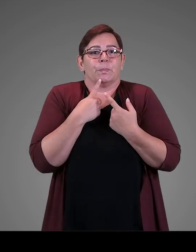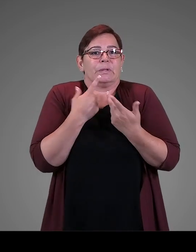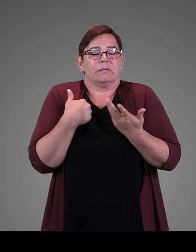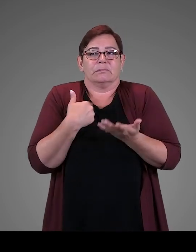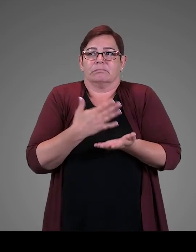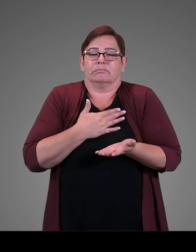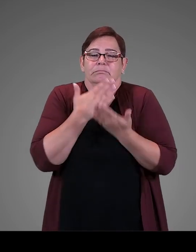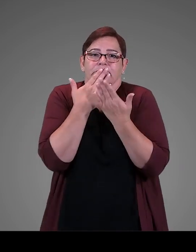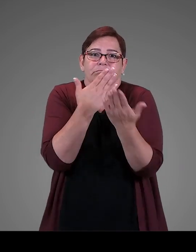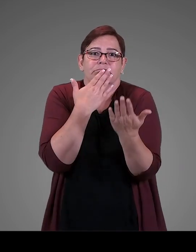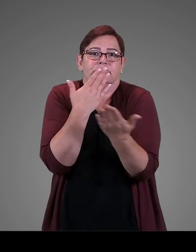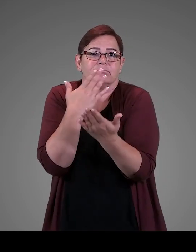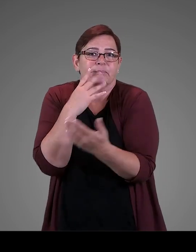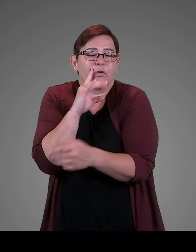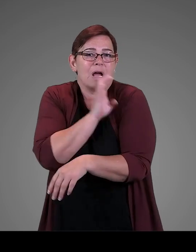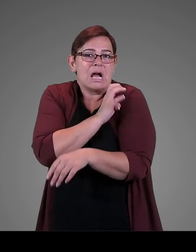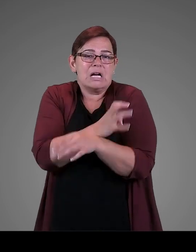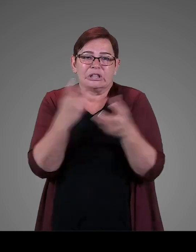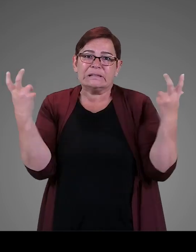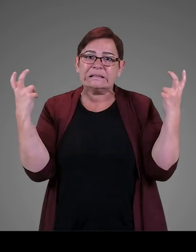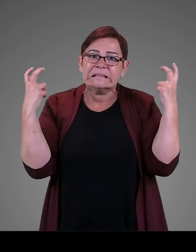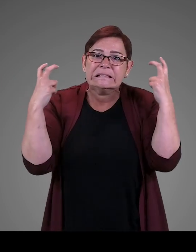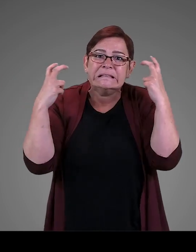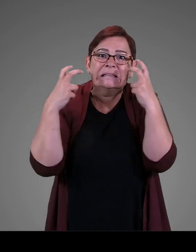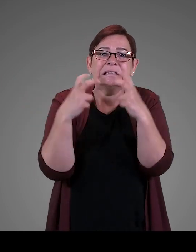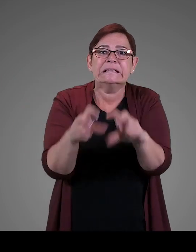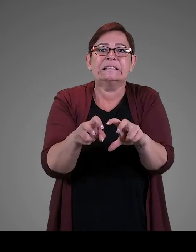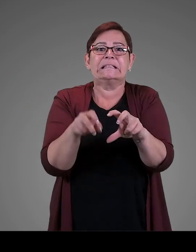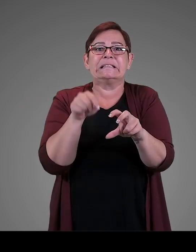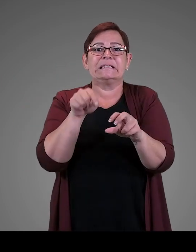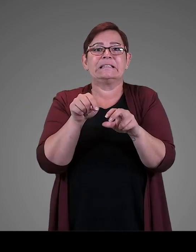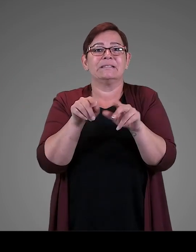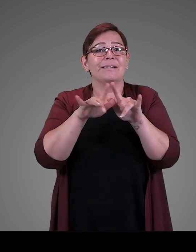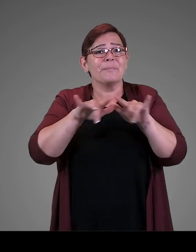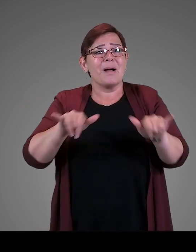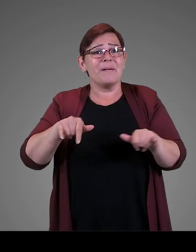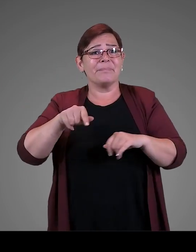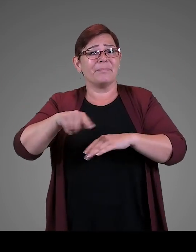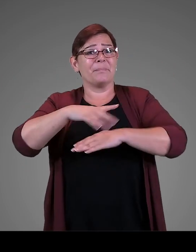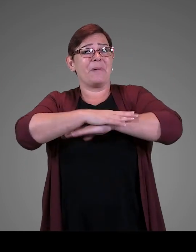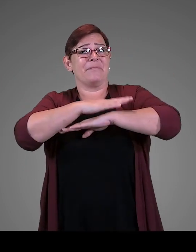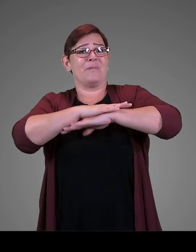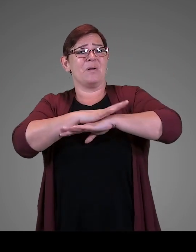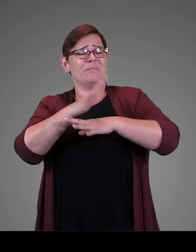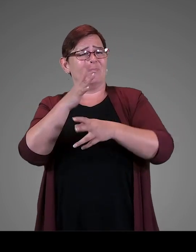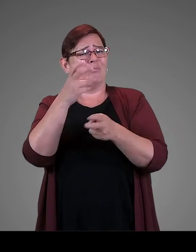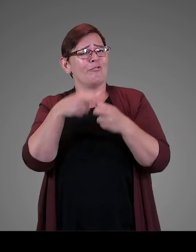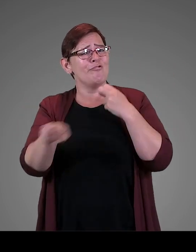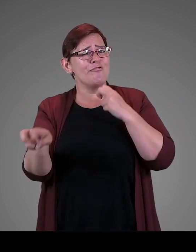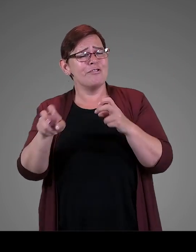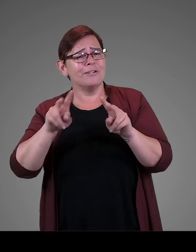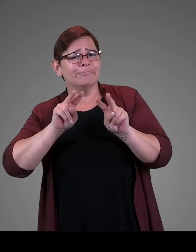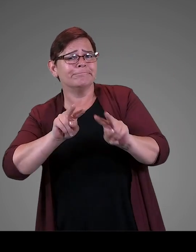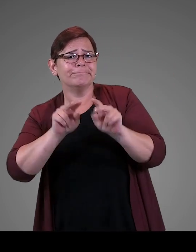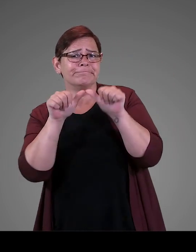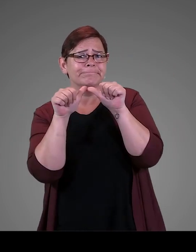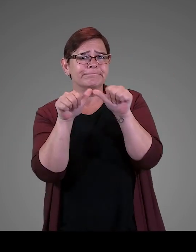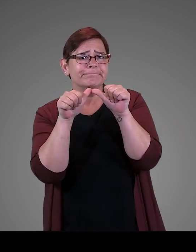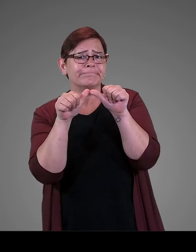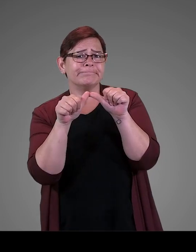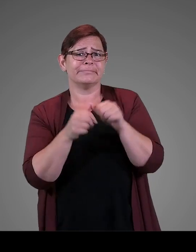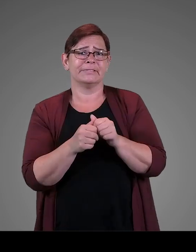énergies là, qui ont contribué. En même temps, c'est tellement difficile de la maintenir,